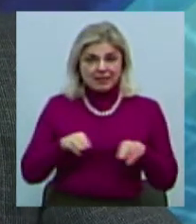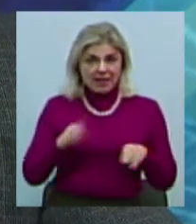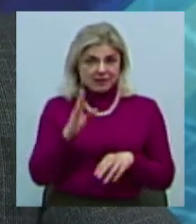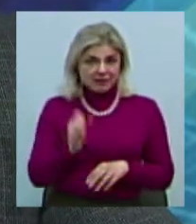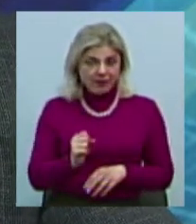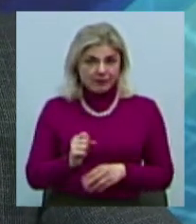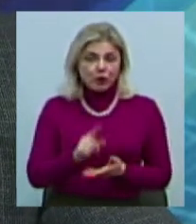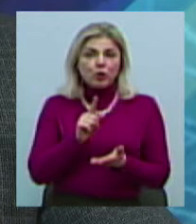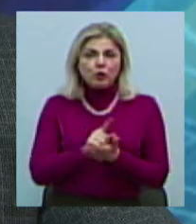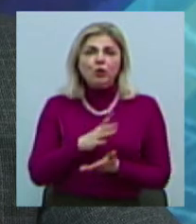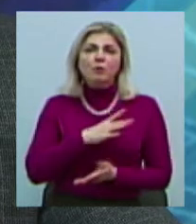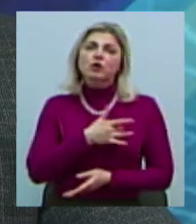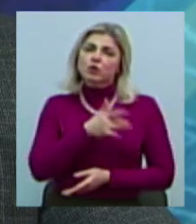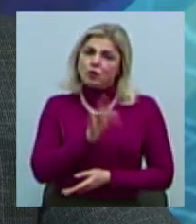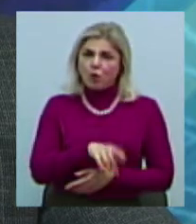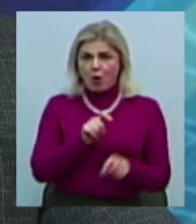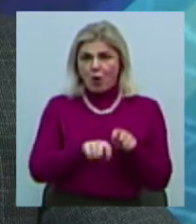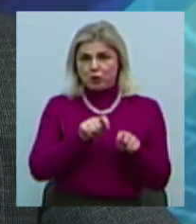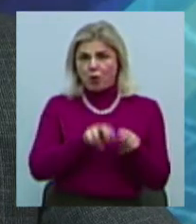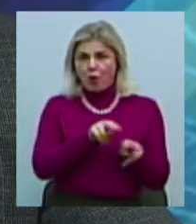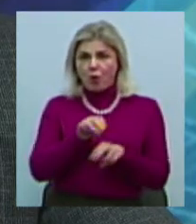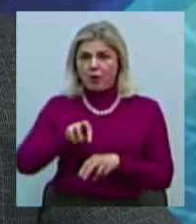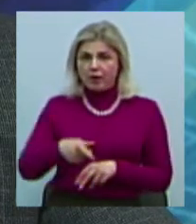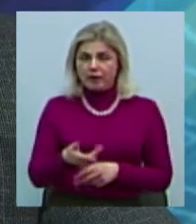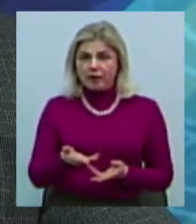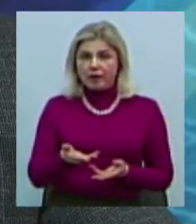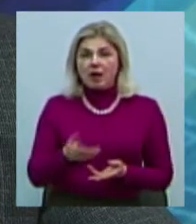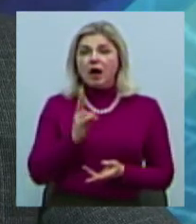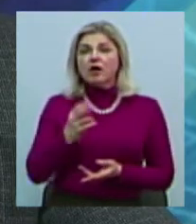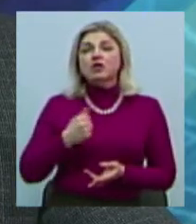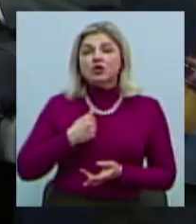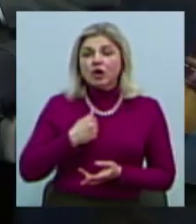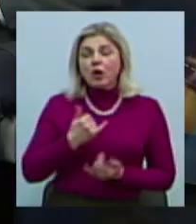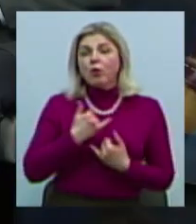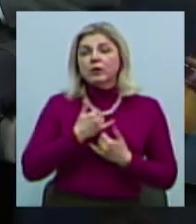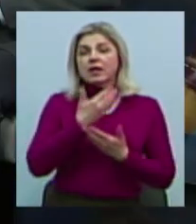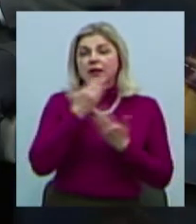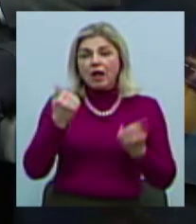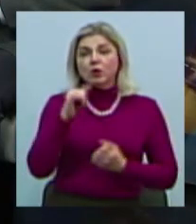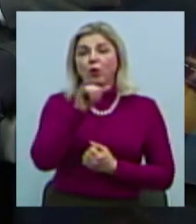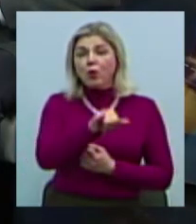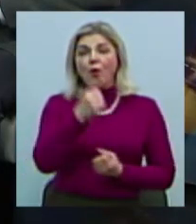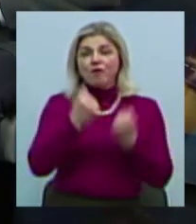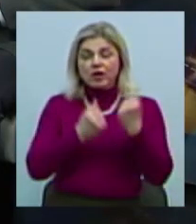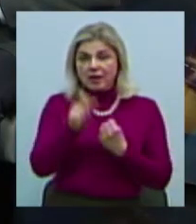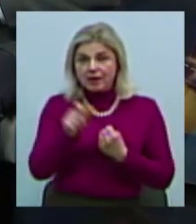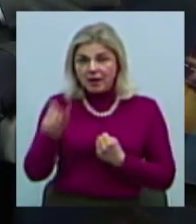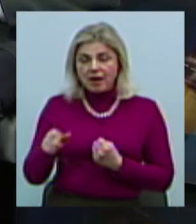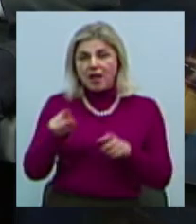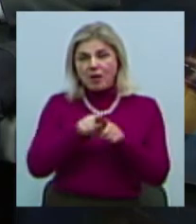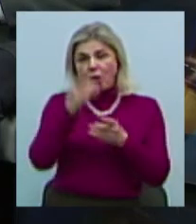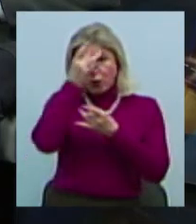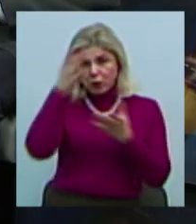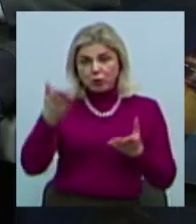должен быть очень строгий контроль, потому что, ну, к сожалению, нет у нас пока водителей культуры действительно того вождения, что если ты